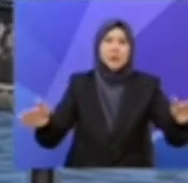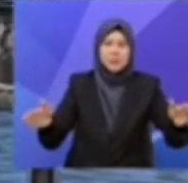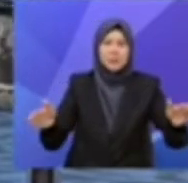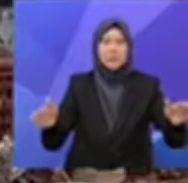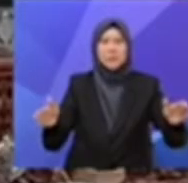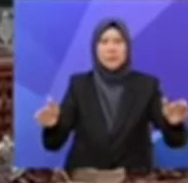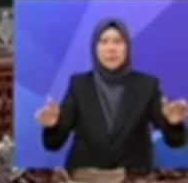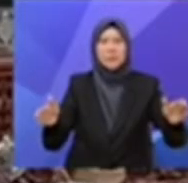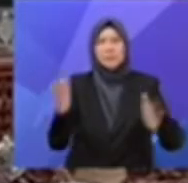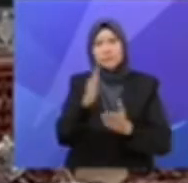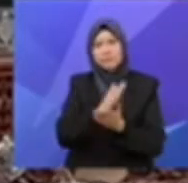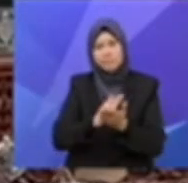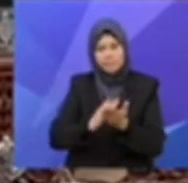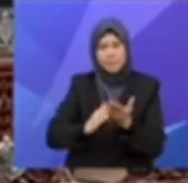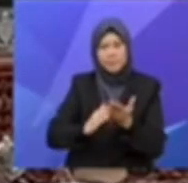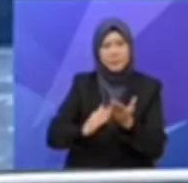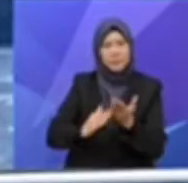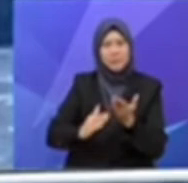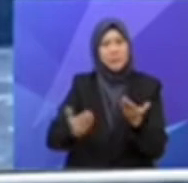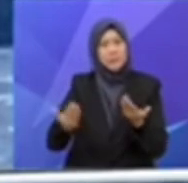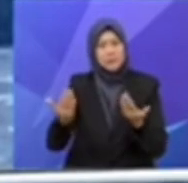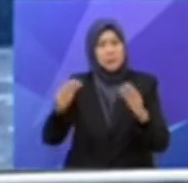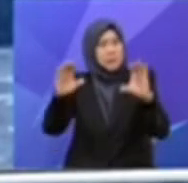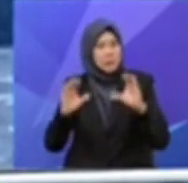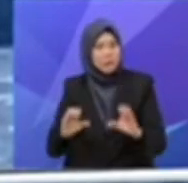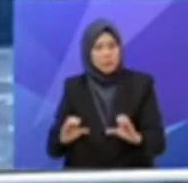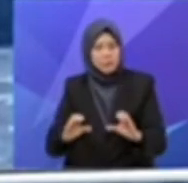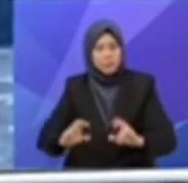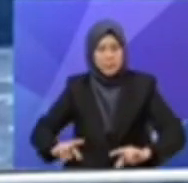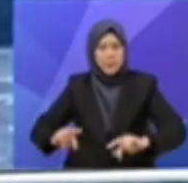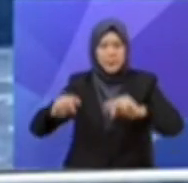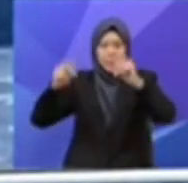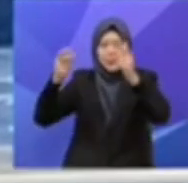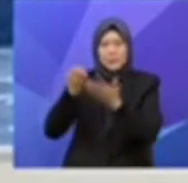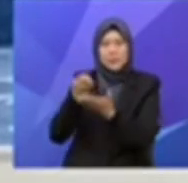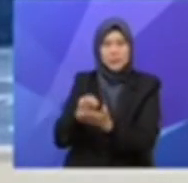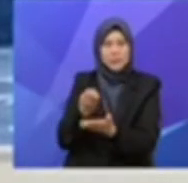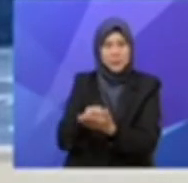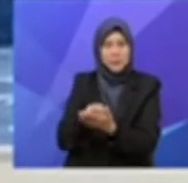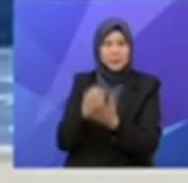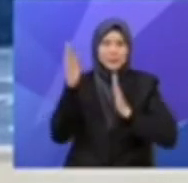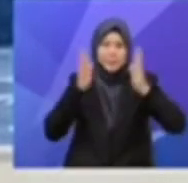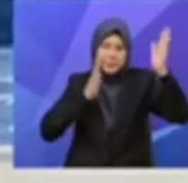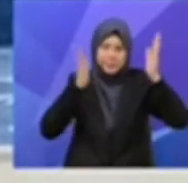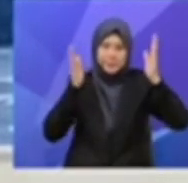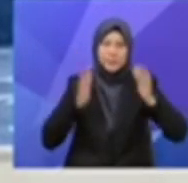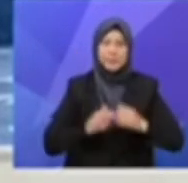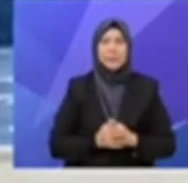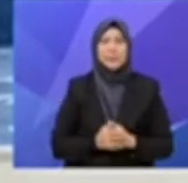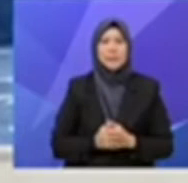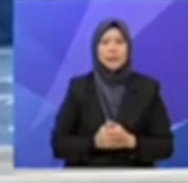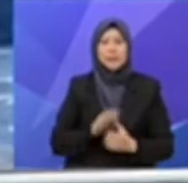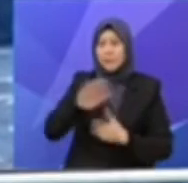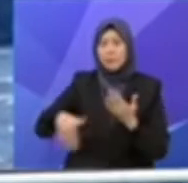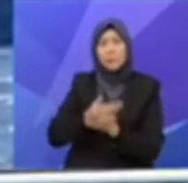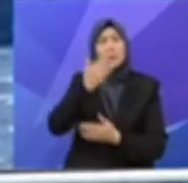sebagai salah satu cara untuk memulihkan kembali ekonomi negara kita